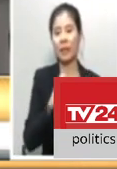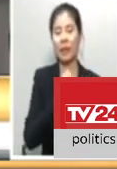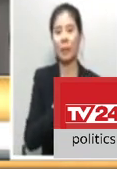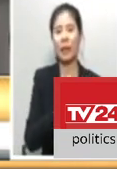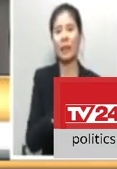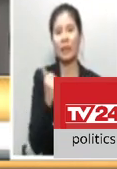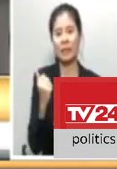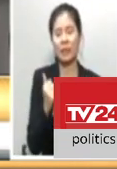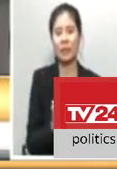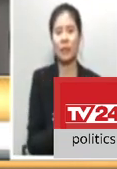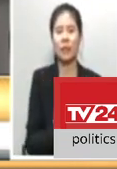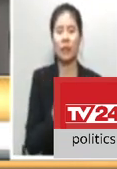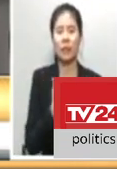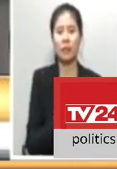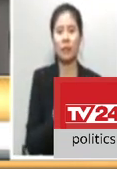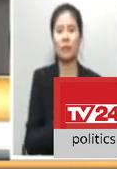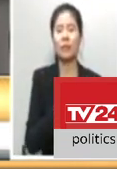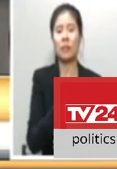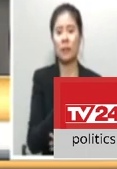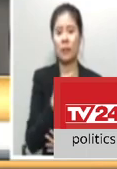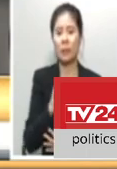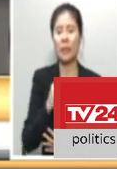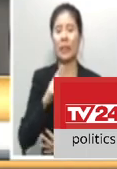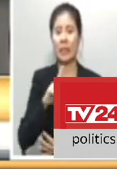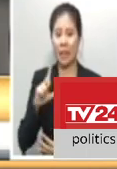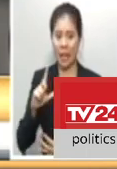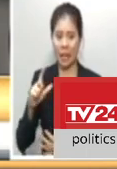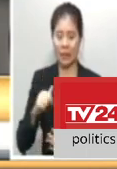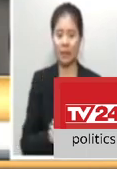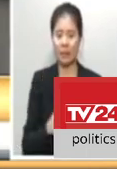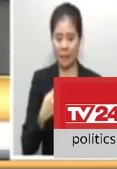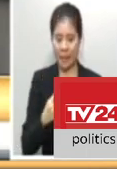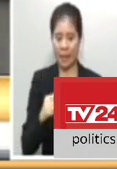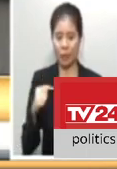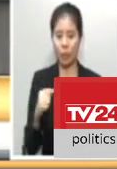นี้อยู่ที่10,000 กว่าล้านครับแต่ถ้าสมมุติว่ารวมแผน